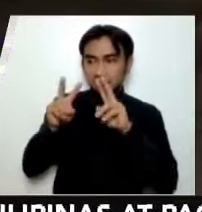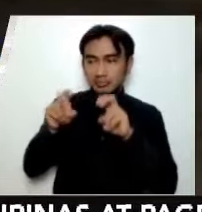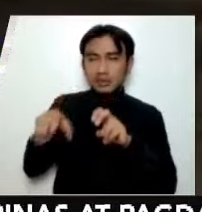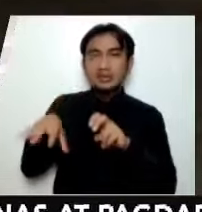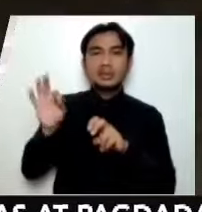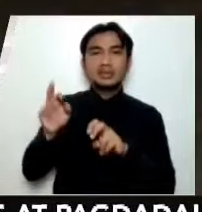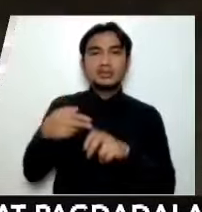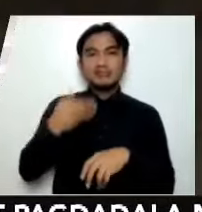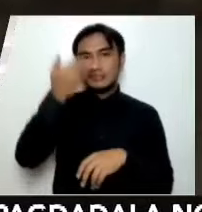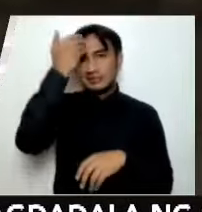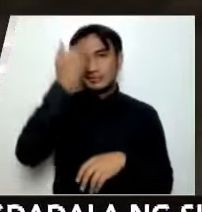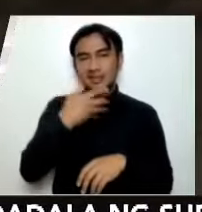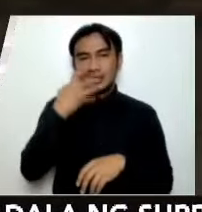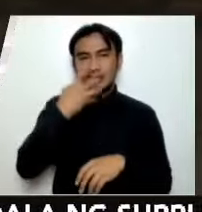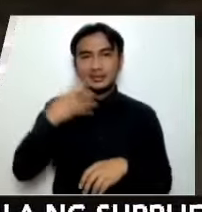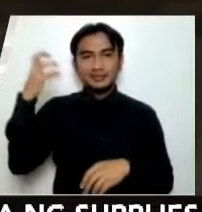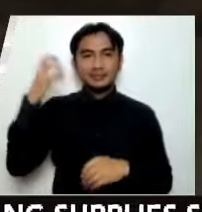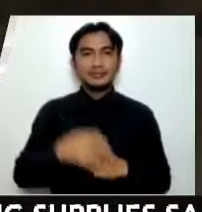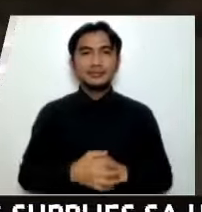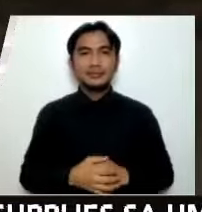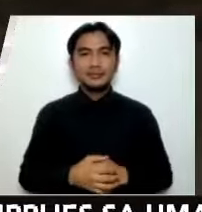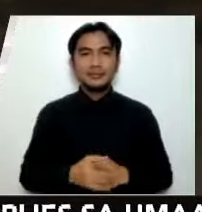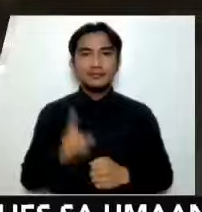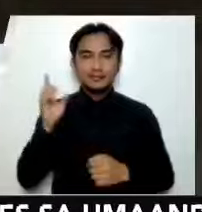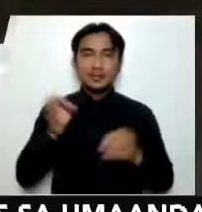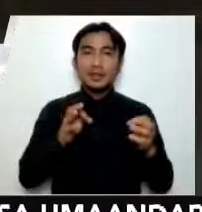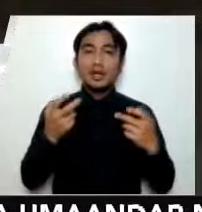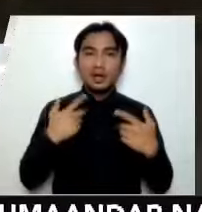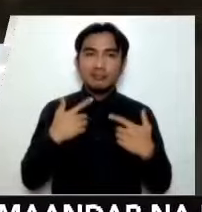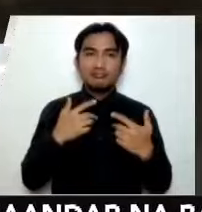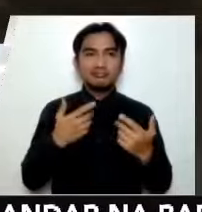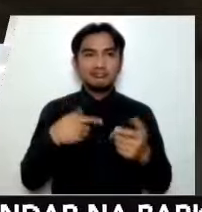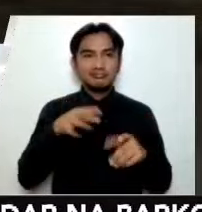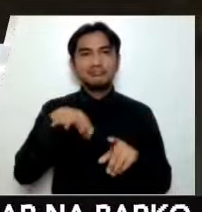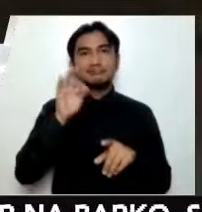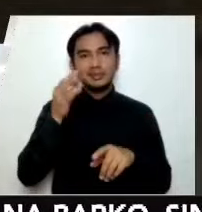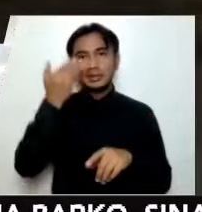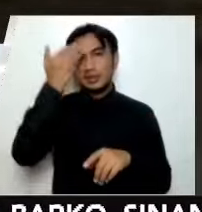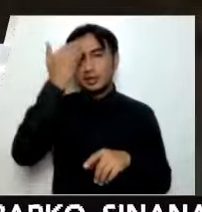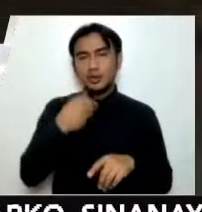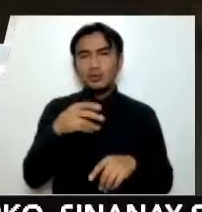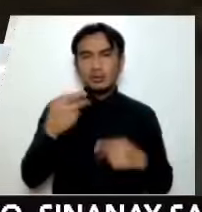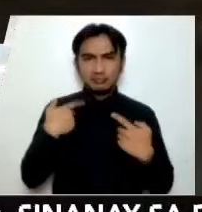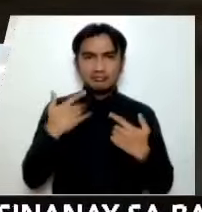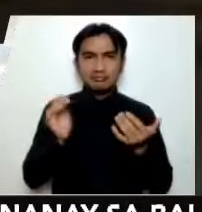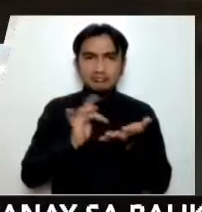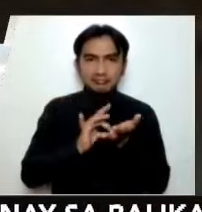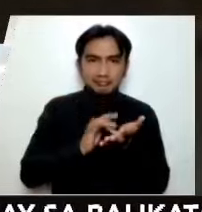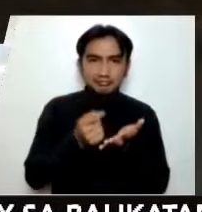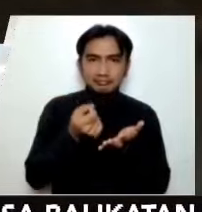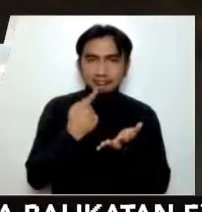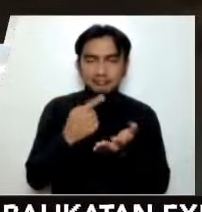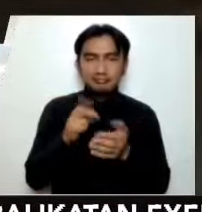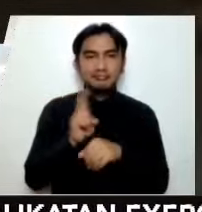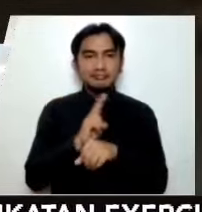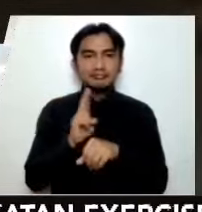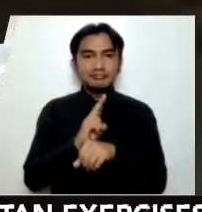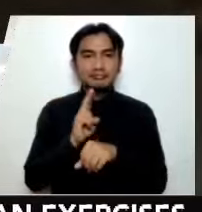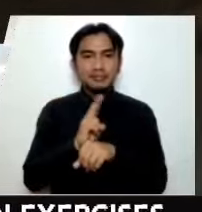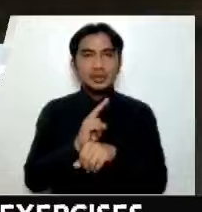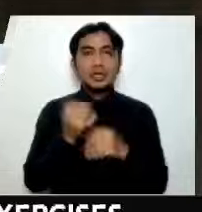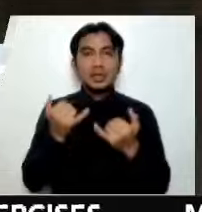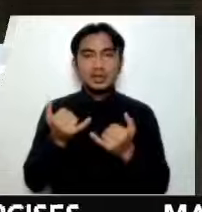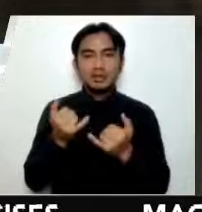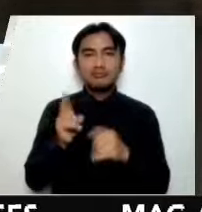stroke under maintenance siya ng mga gamot tapos ah nag-aano siya ngayon um tey para